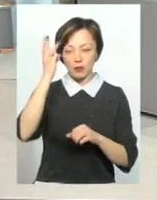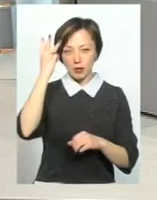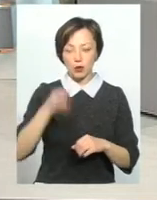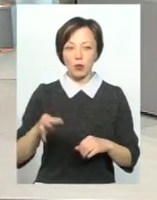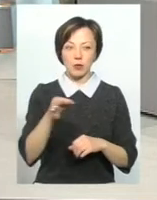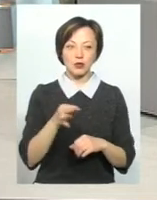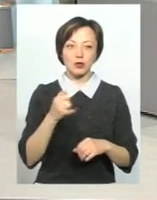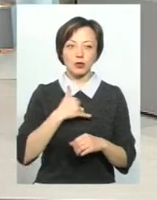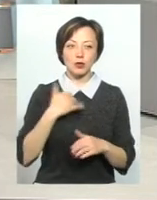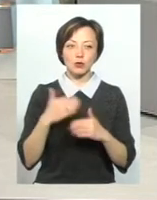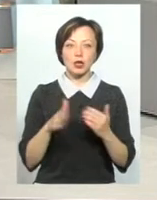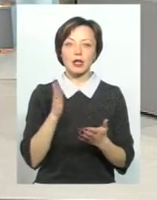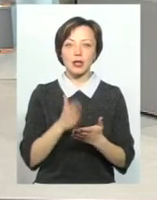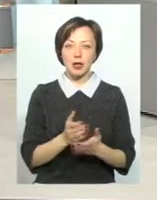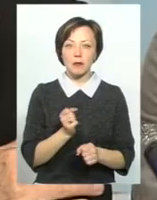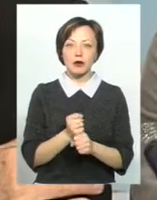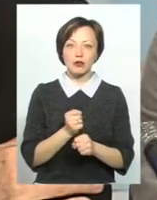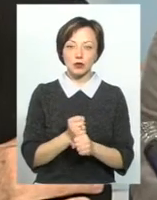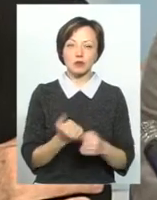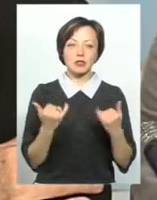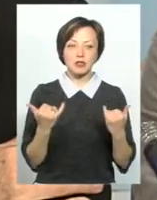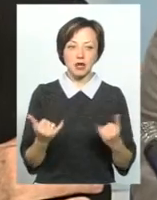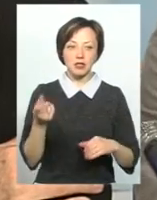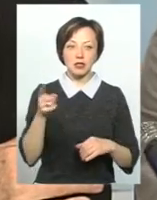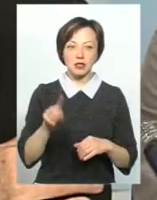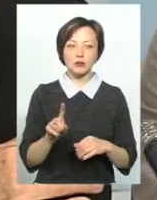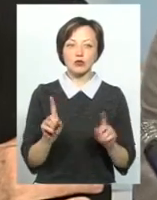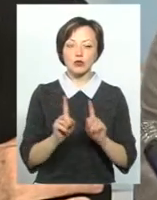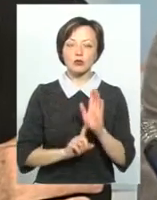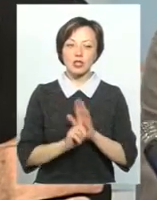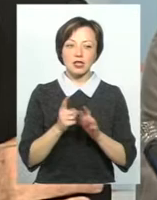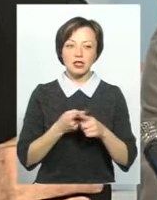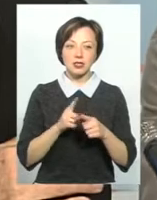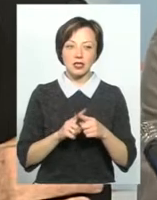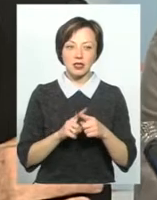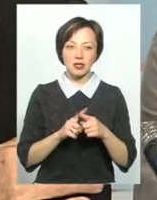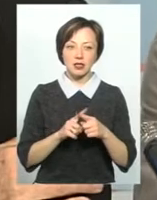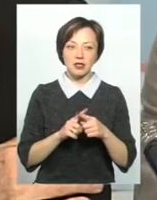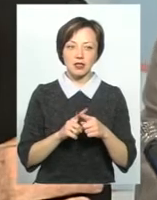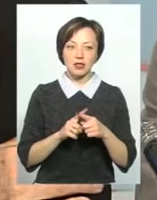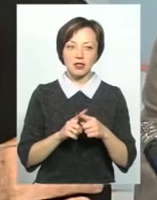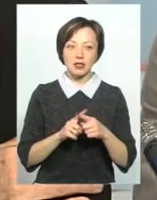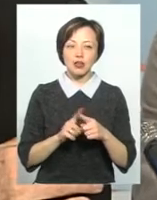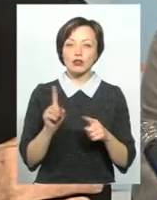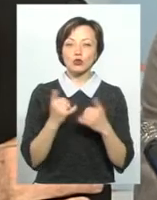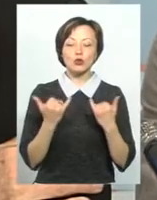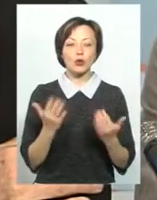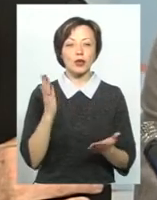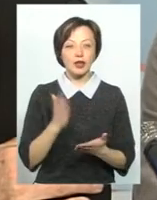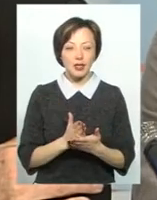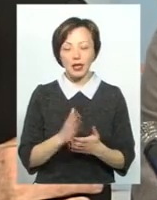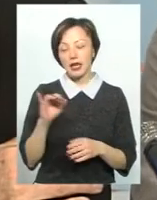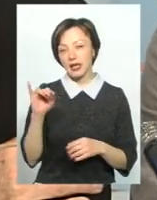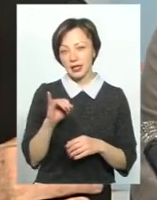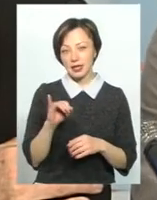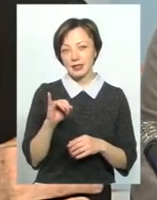нас вже є, і ми працюємо зараз над тим, щоб спочатку це вивчення того, що вже у нас сьогодні є. І думаю,